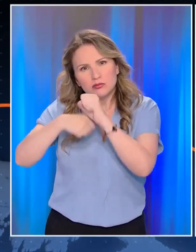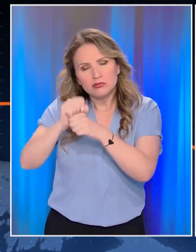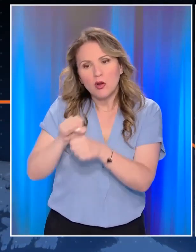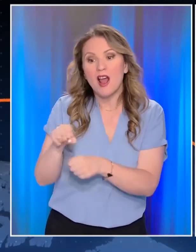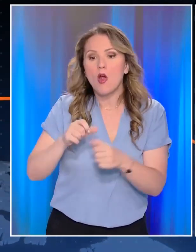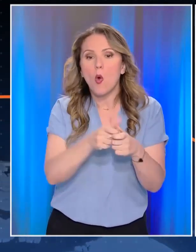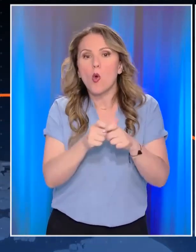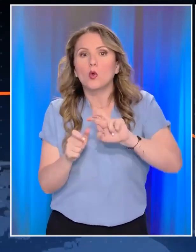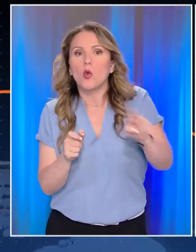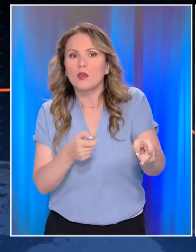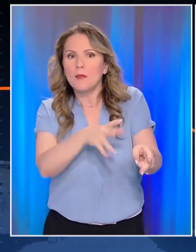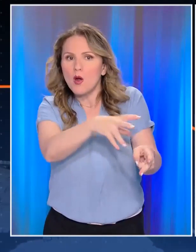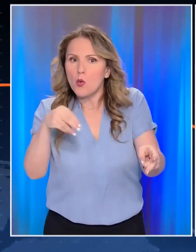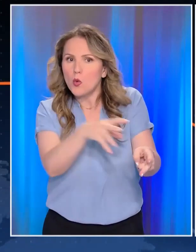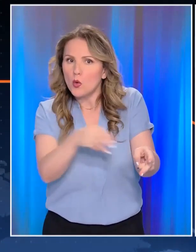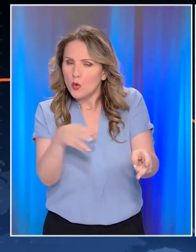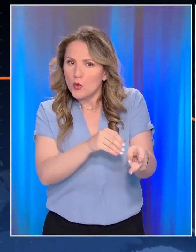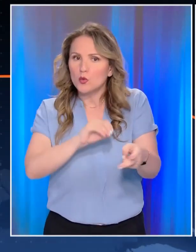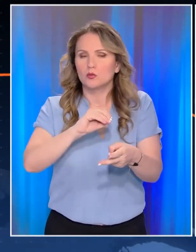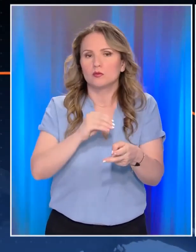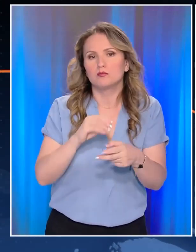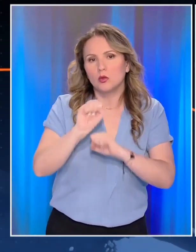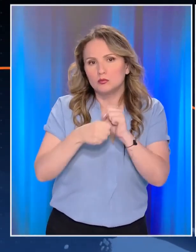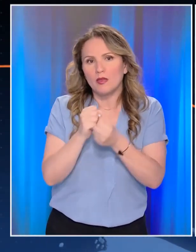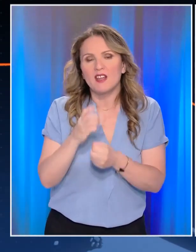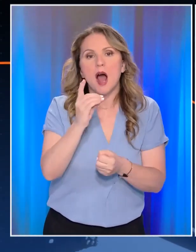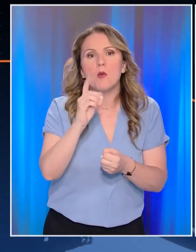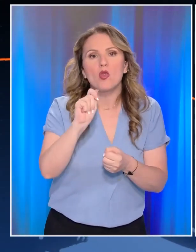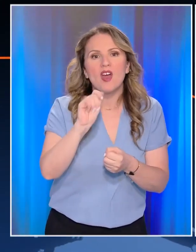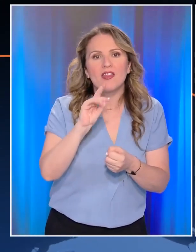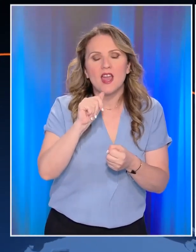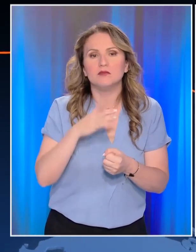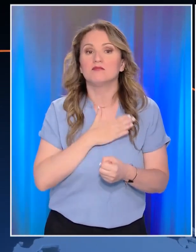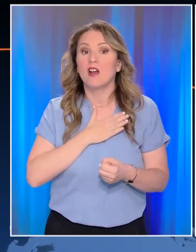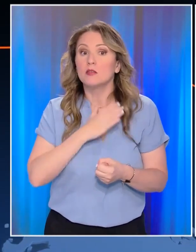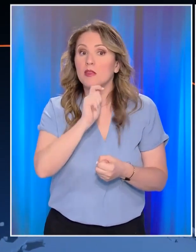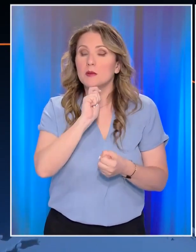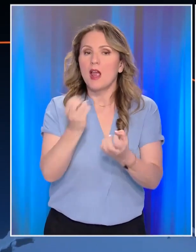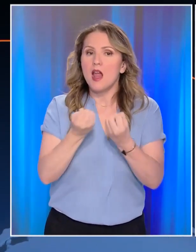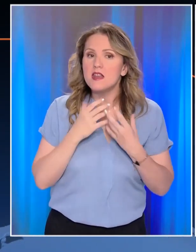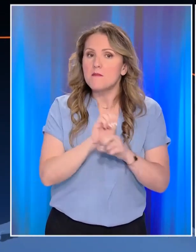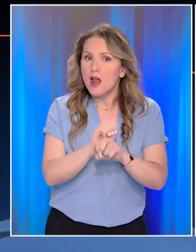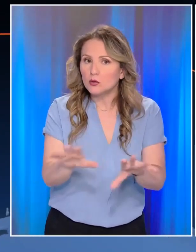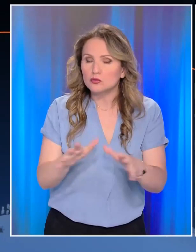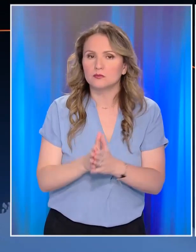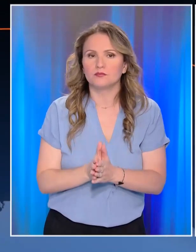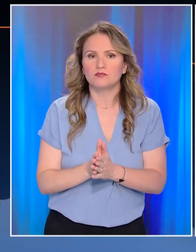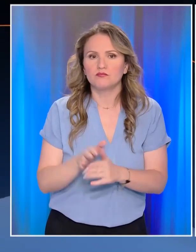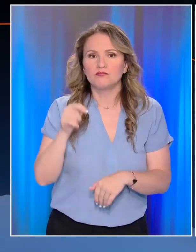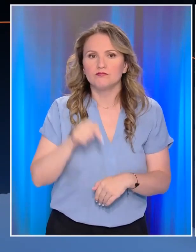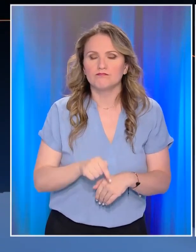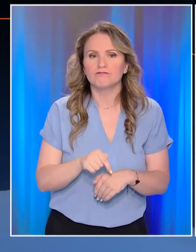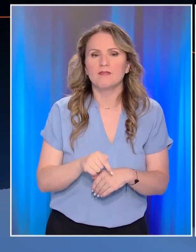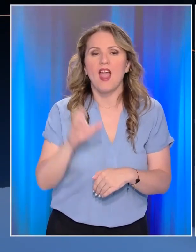από το διπλανό χωριό, από το δίκτυο ίδρυψης της Δαδιάς. Αντώνη, σε ευχαριστούμε πολύ για τις πληροφορίες. Τώρα, κυρίες και